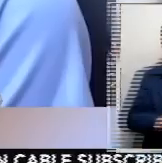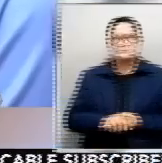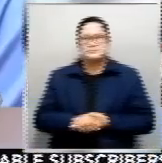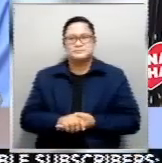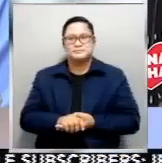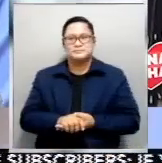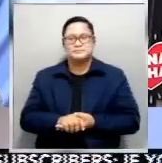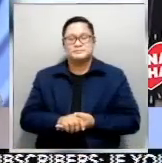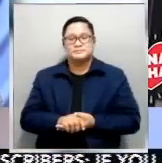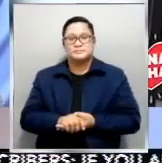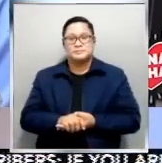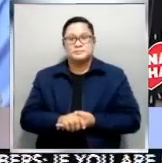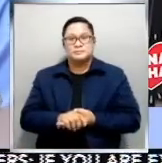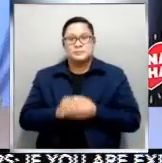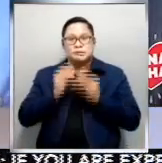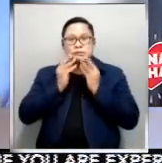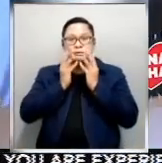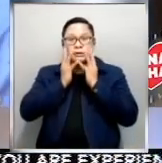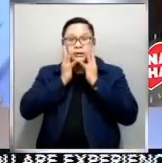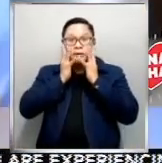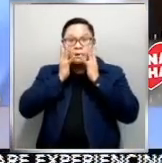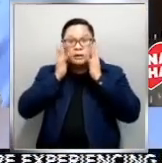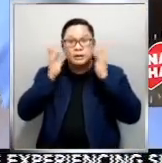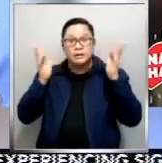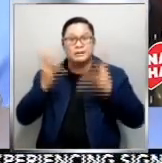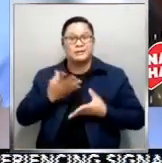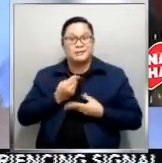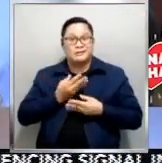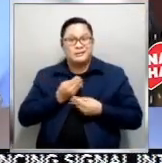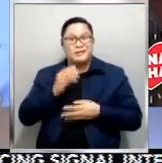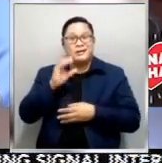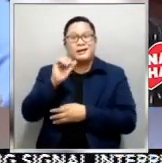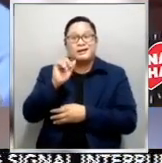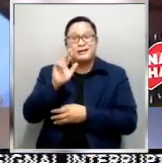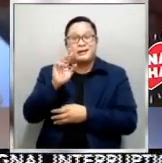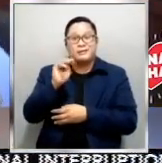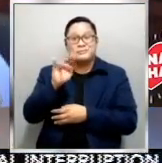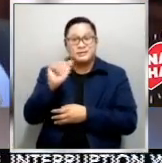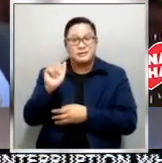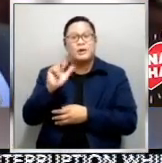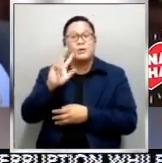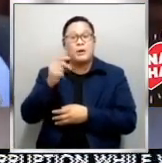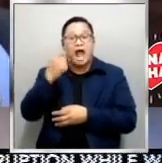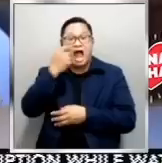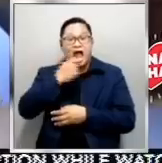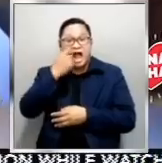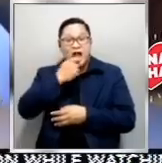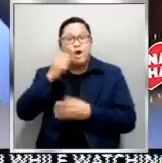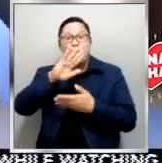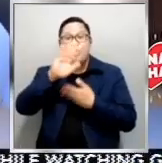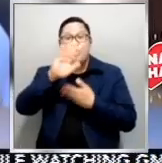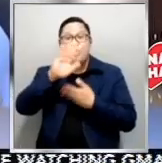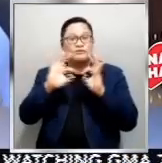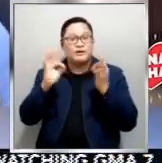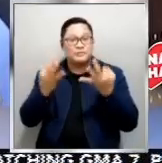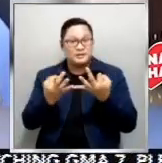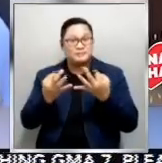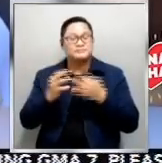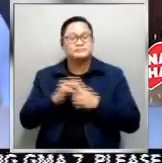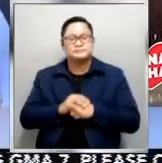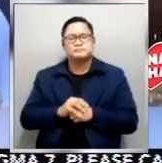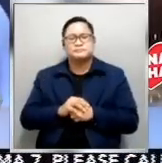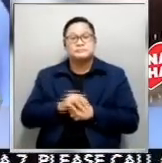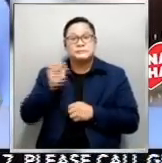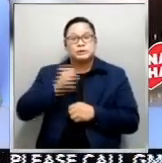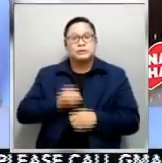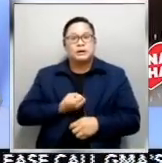Namumutla sa takot ang aktres at TV host si Carmina Villarroel nang magpa-swab test silang buong pamilya kamakailan. Aminadong nerbiyosa